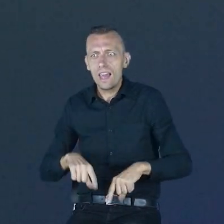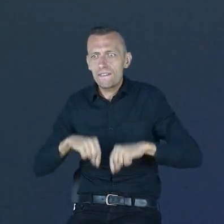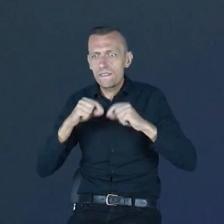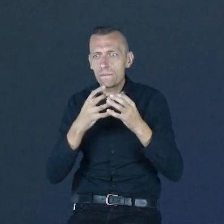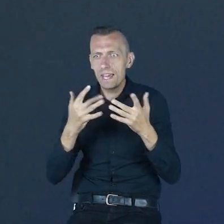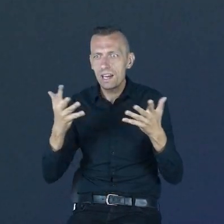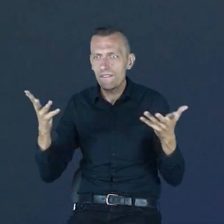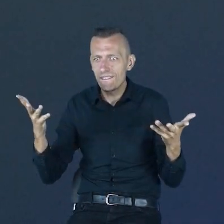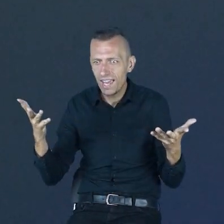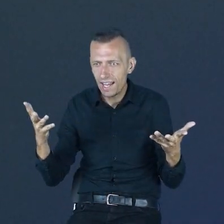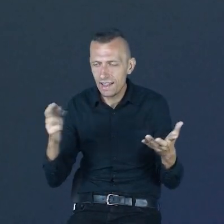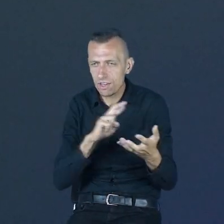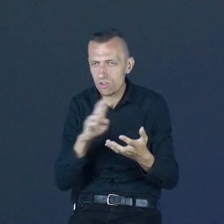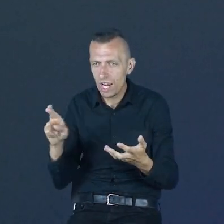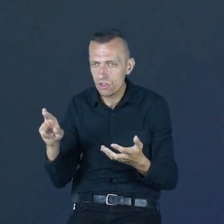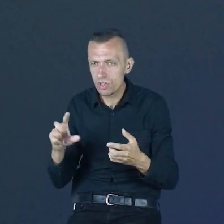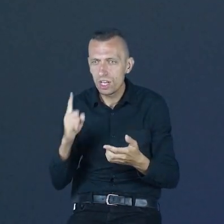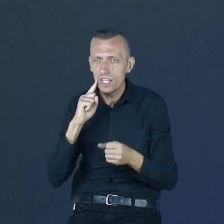na kogo się otwieram.